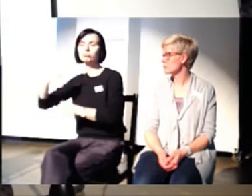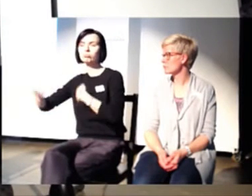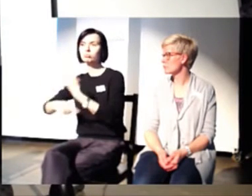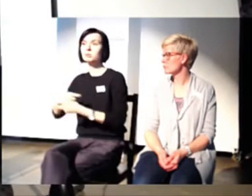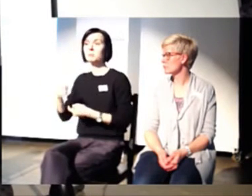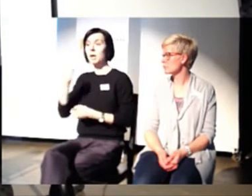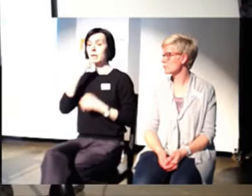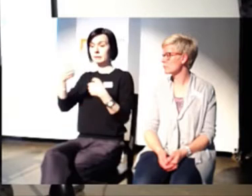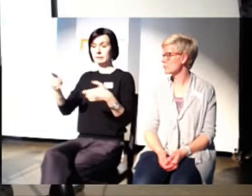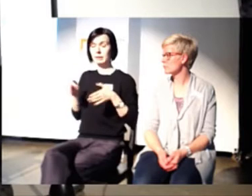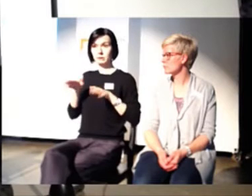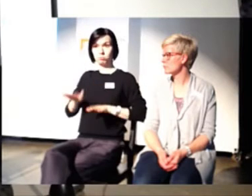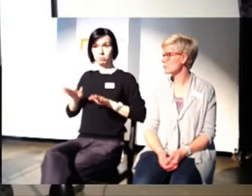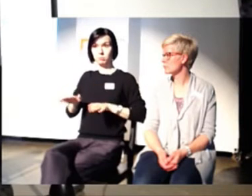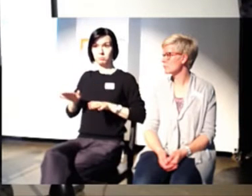kestot vaihtelevat myös